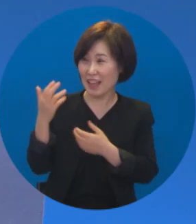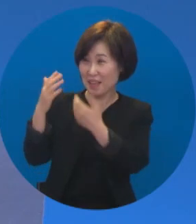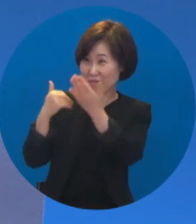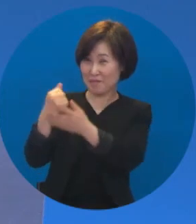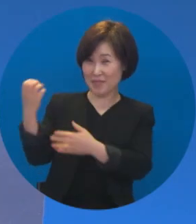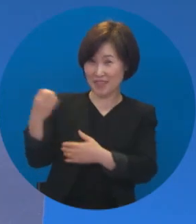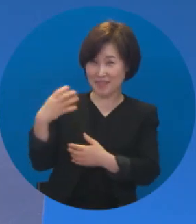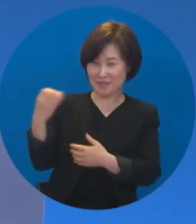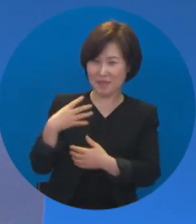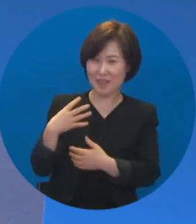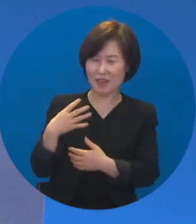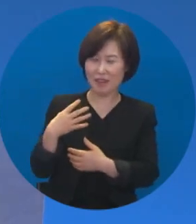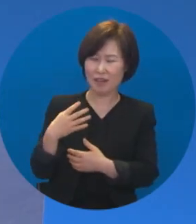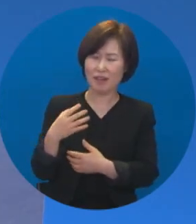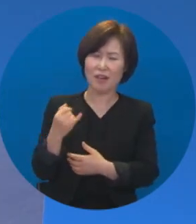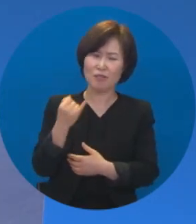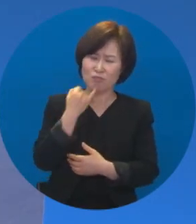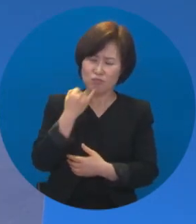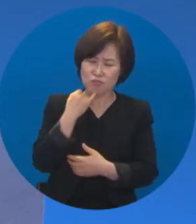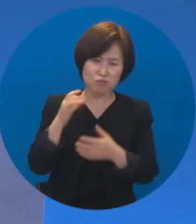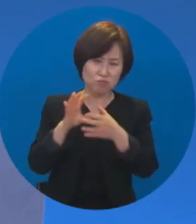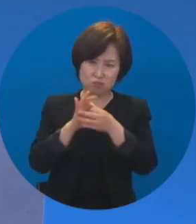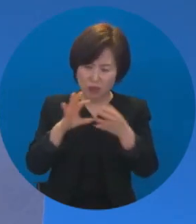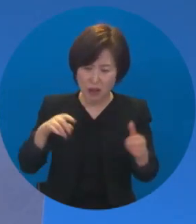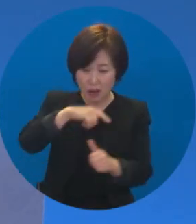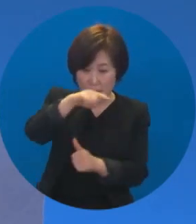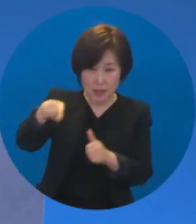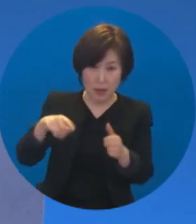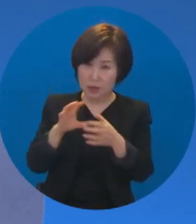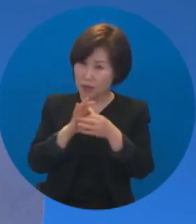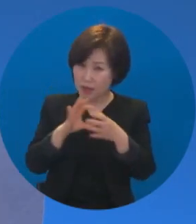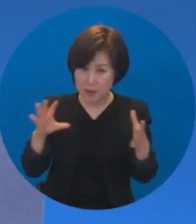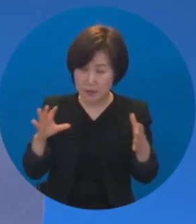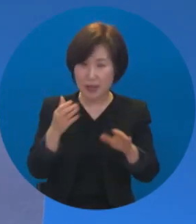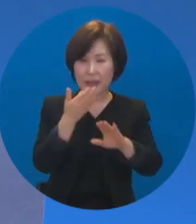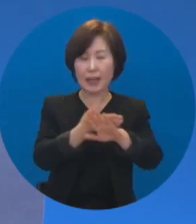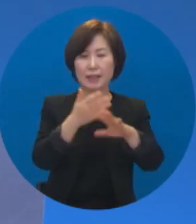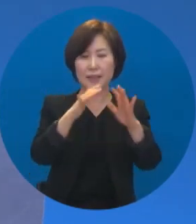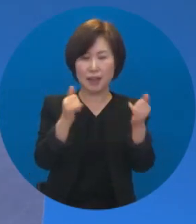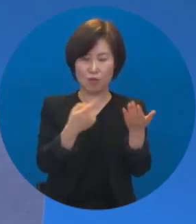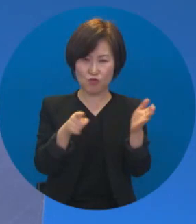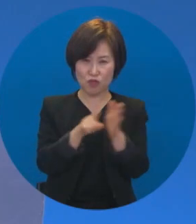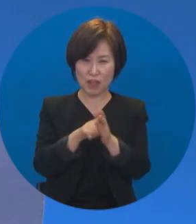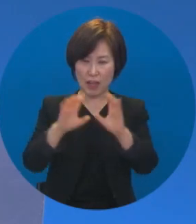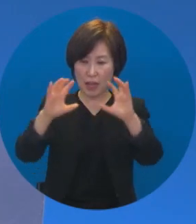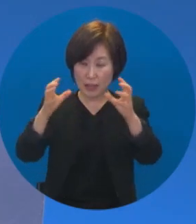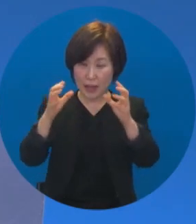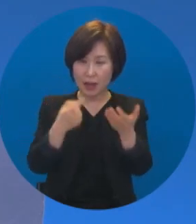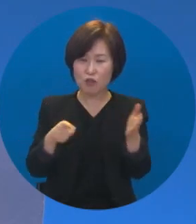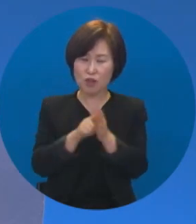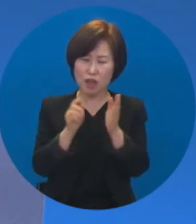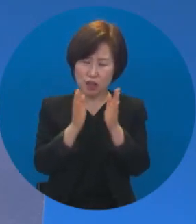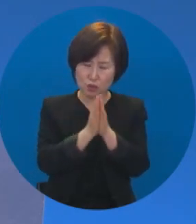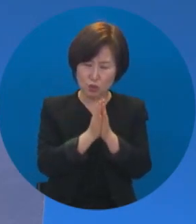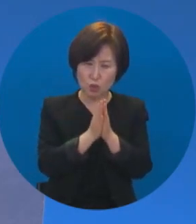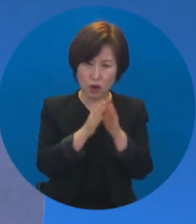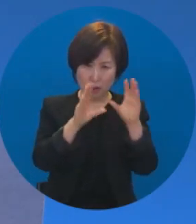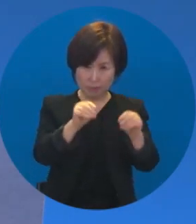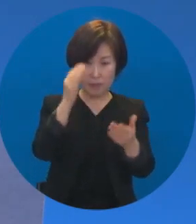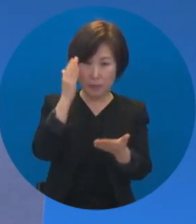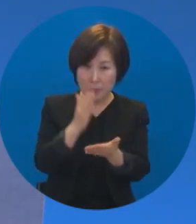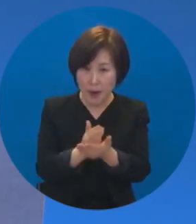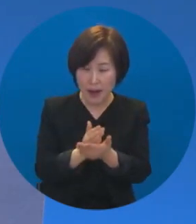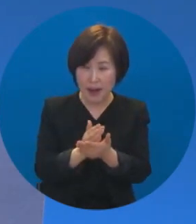수준이든지 어떤 상황이든지 어떤 상태든지 다른 사람 위해 기도하고 나라를 위해 기도하는 거 멈추지 마. 왜냐하면